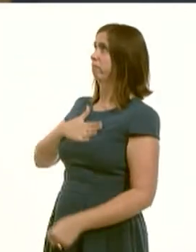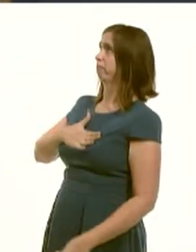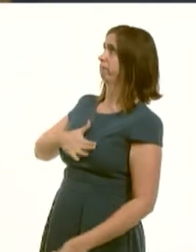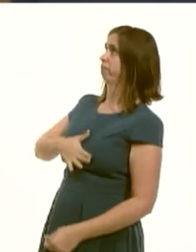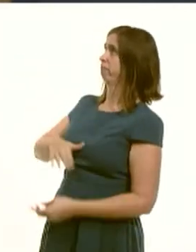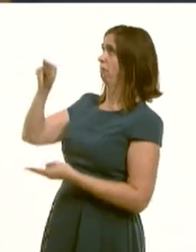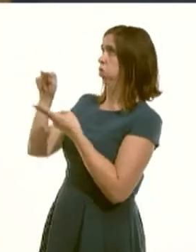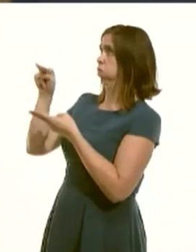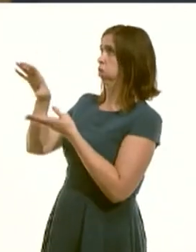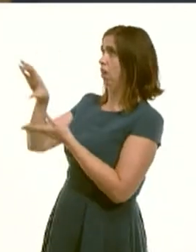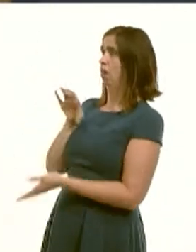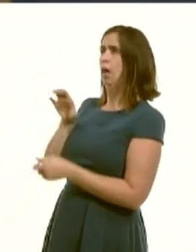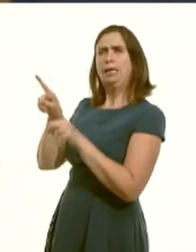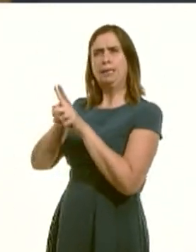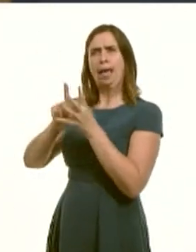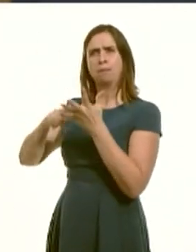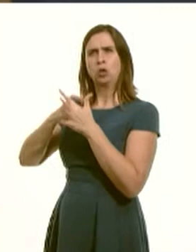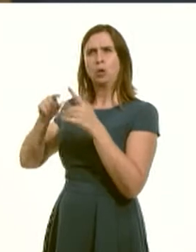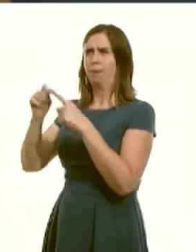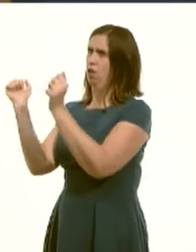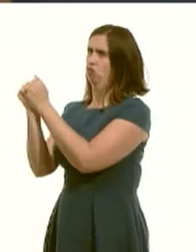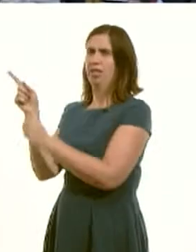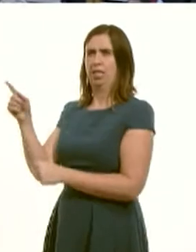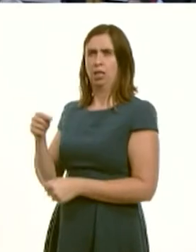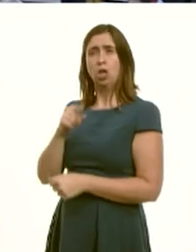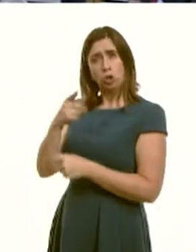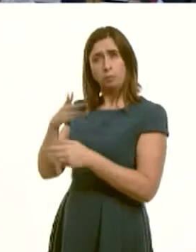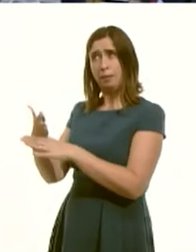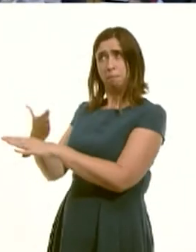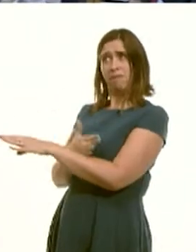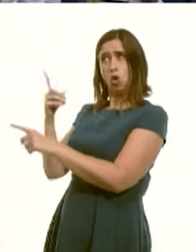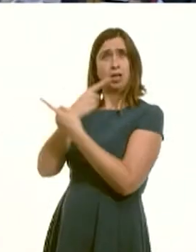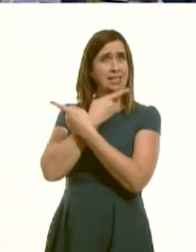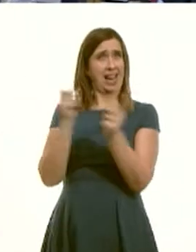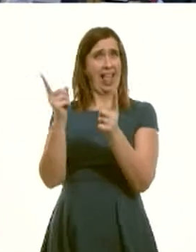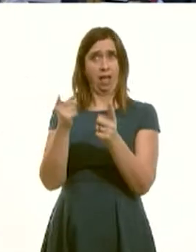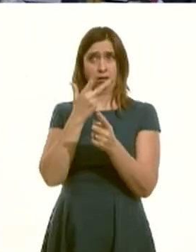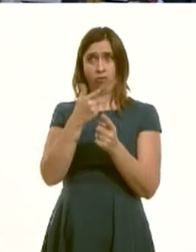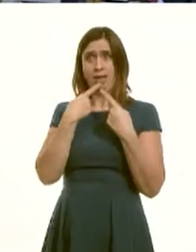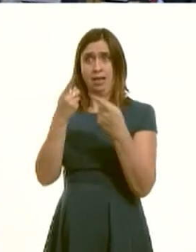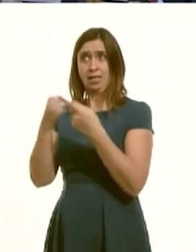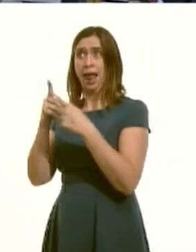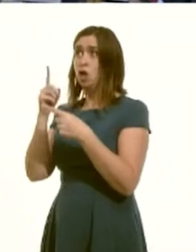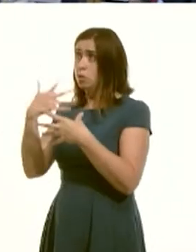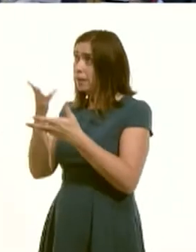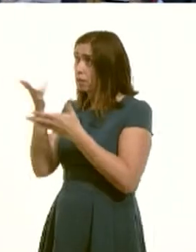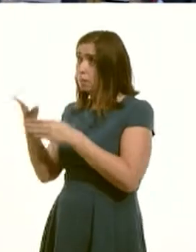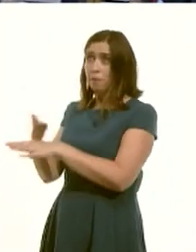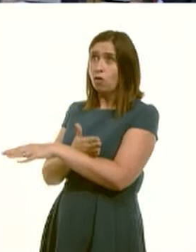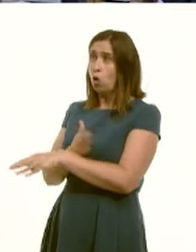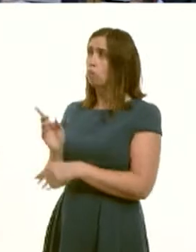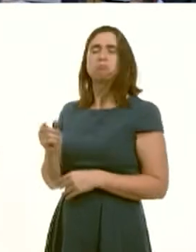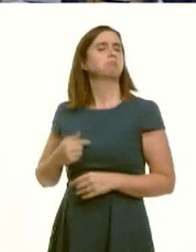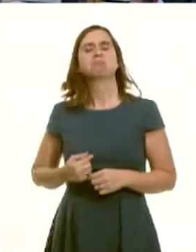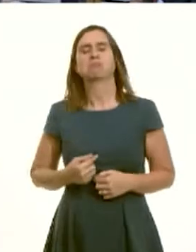drafodaethau cyn i'r datganiad yna gael ei wneud? Na, o'n i ddim yn. Fe nes i siarad gyda, ddim siarad y Prif Weinidog,